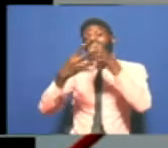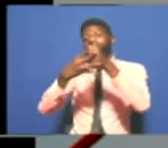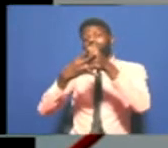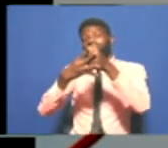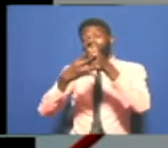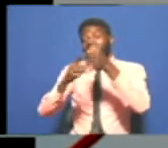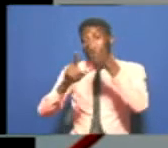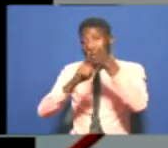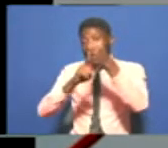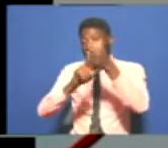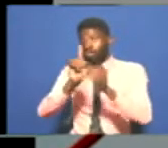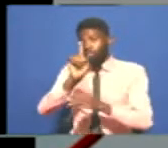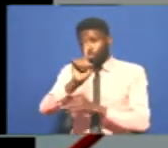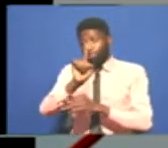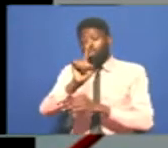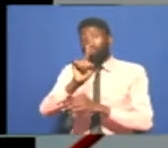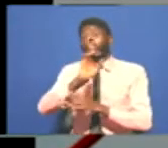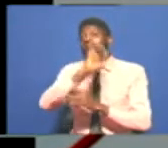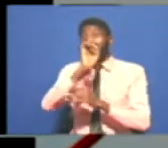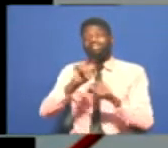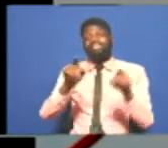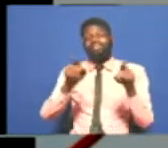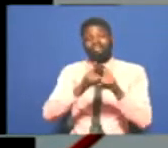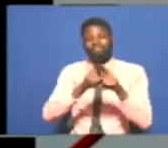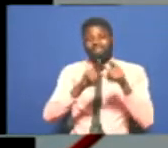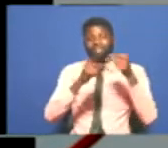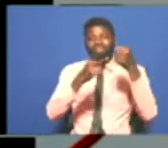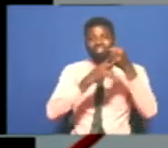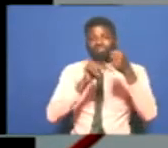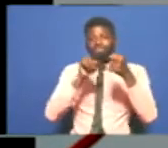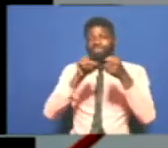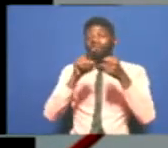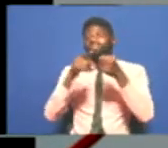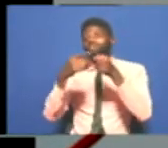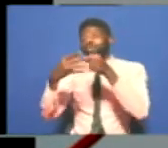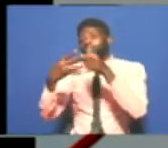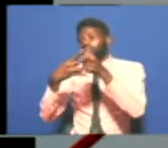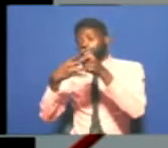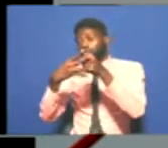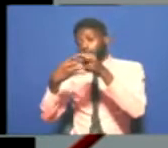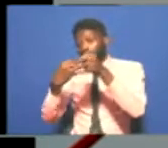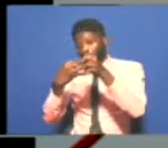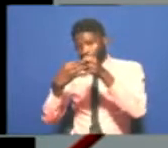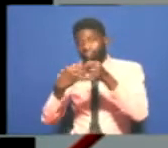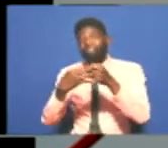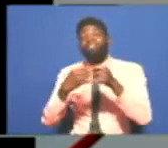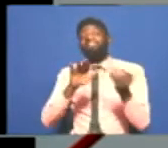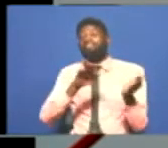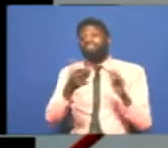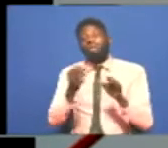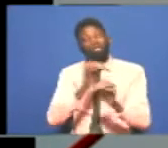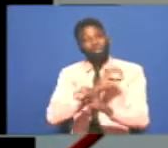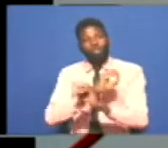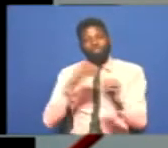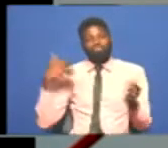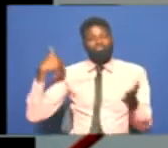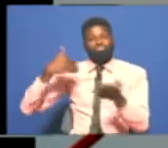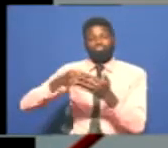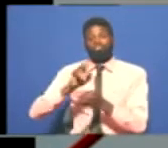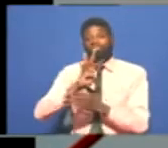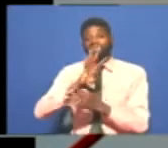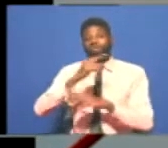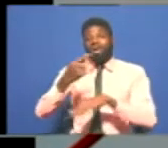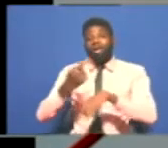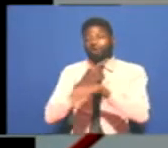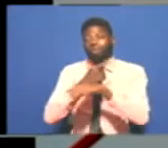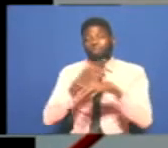kikiwa ni kiwango cha 7.8% cha maambukizi. Hakuna vifo vilivyonakiliwa katika muda wa saa 24 zilizopita, na jumla ya watu waliofariki